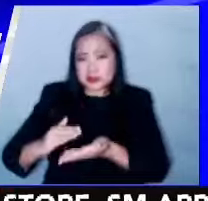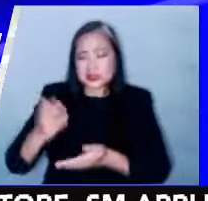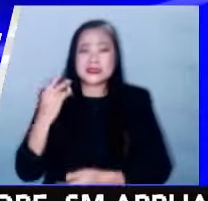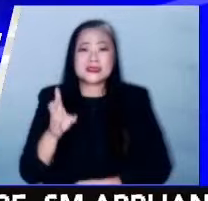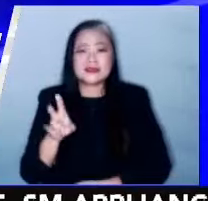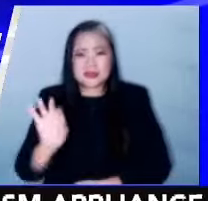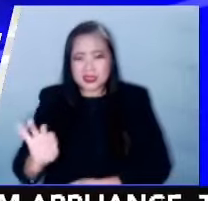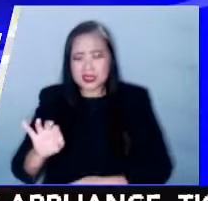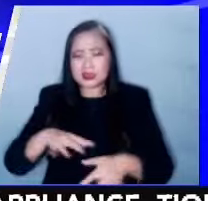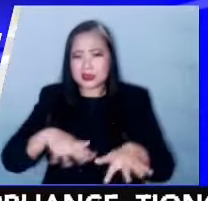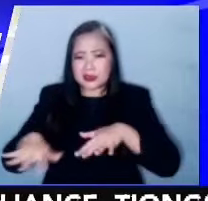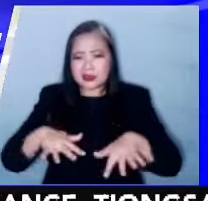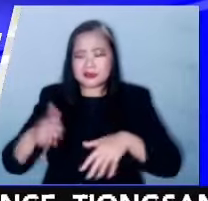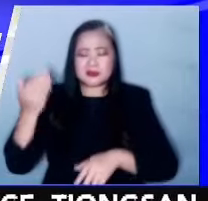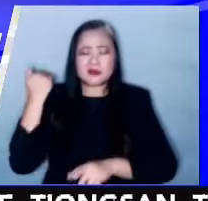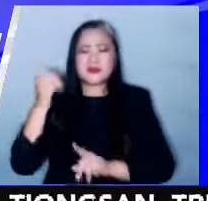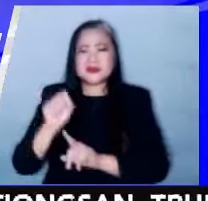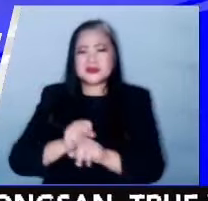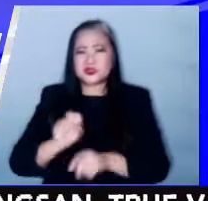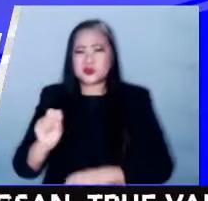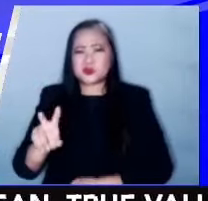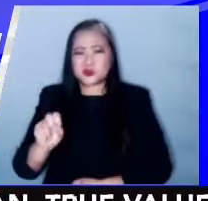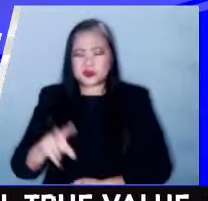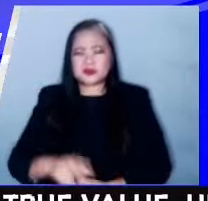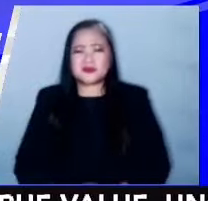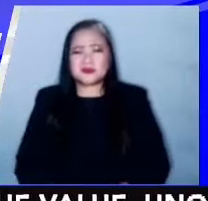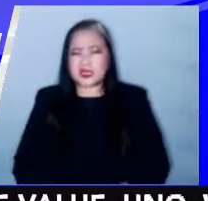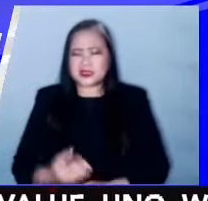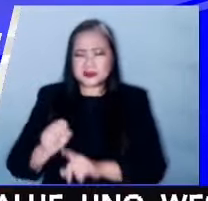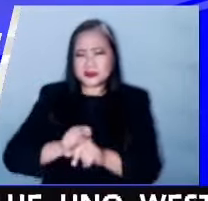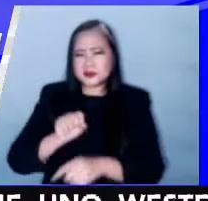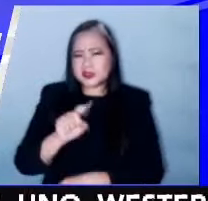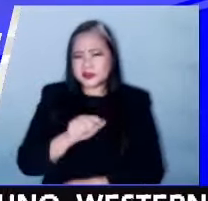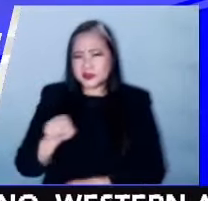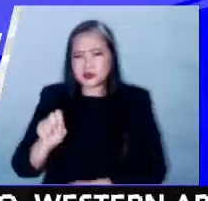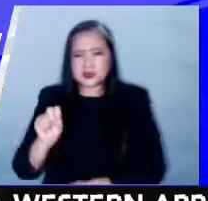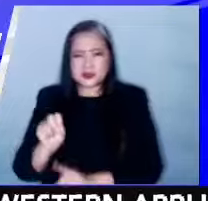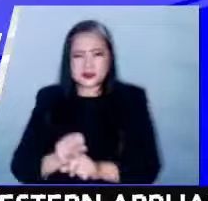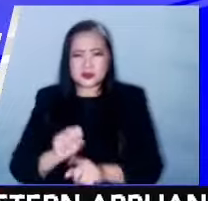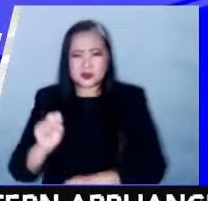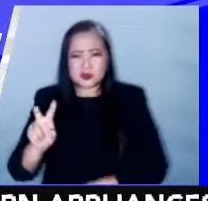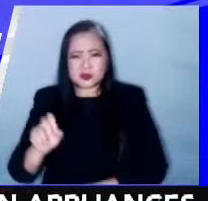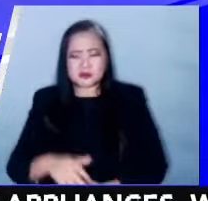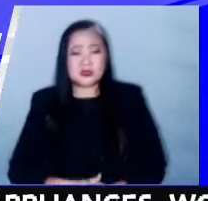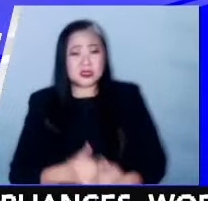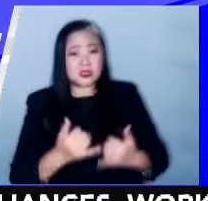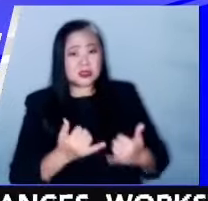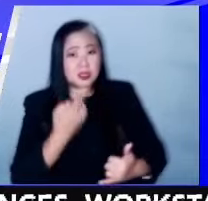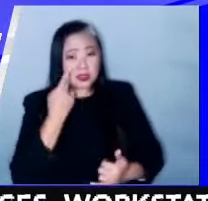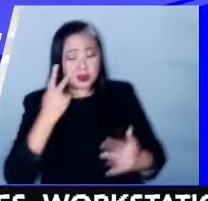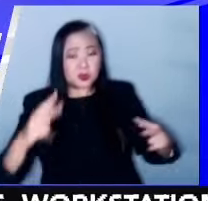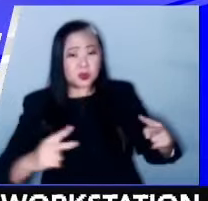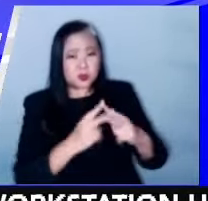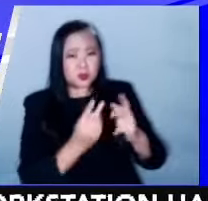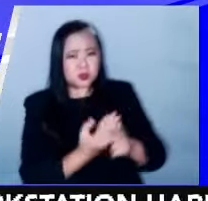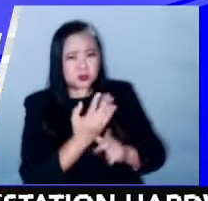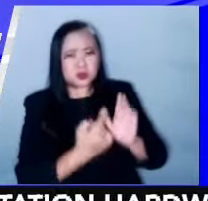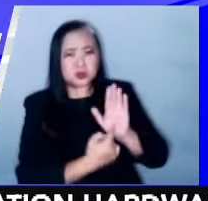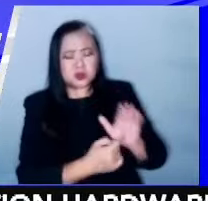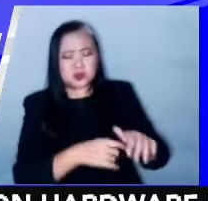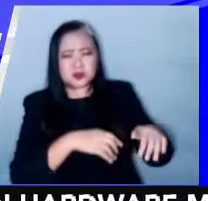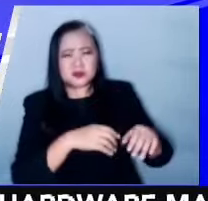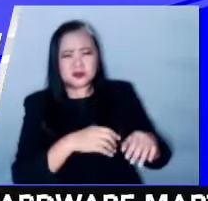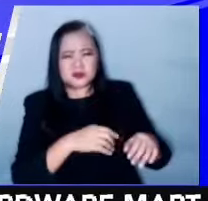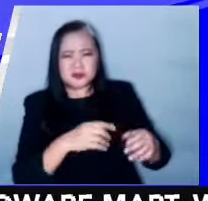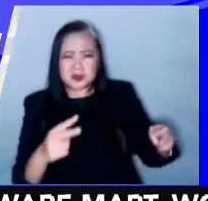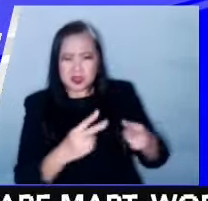September 12 September 11 to September 12 Opo sa mga pinapakitang aktibidad po ngayon ng Bulkang Canlaon Director